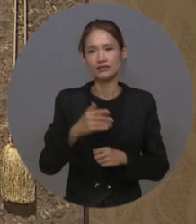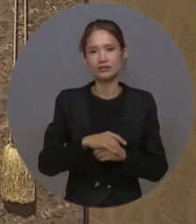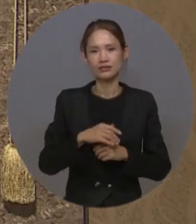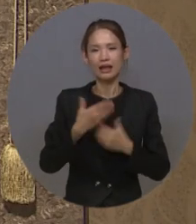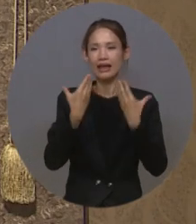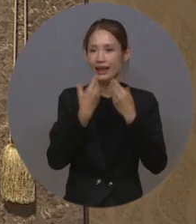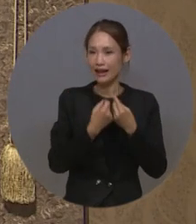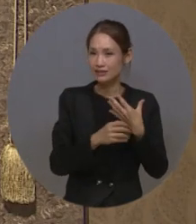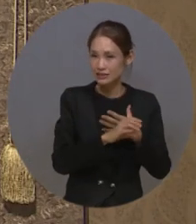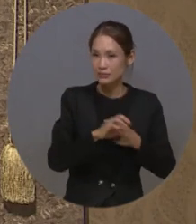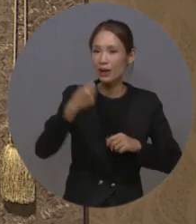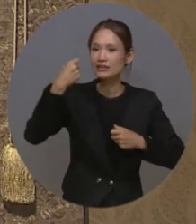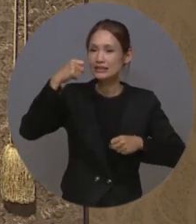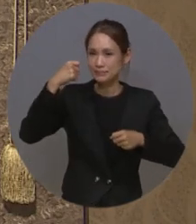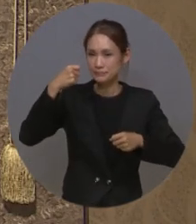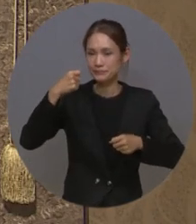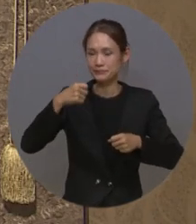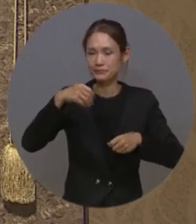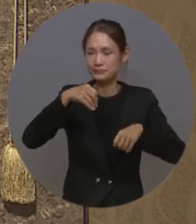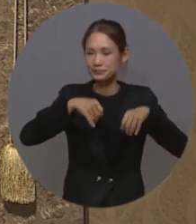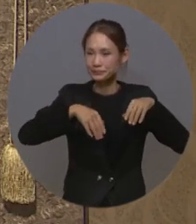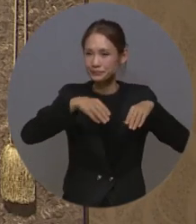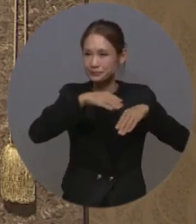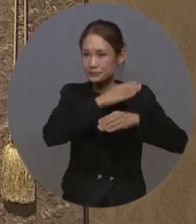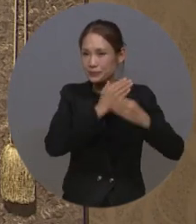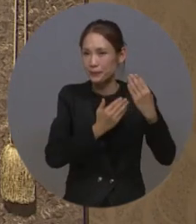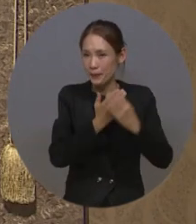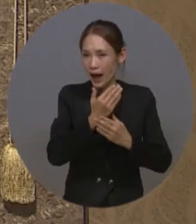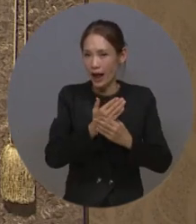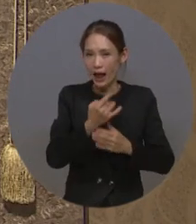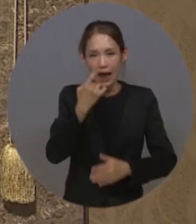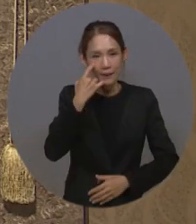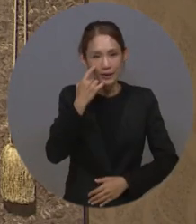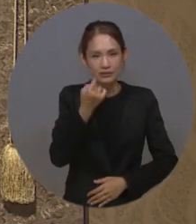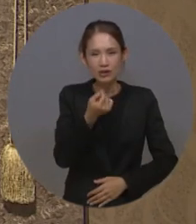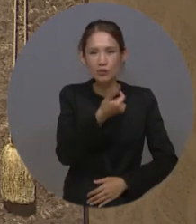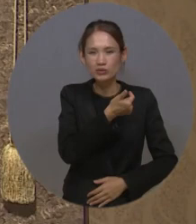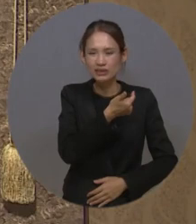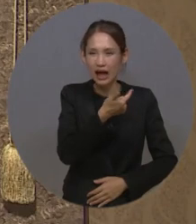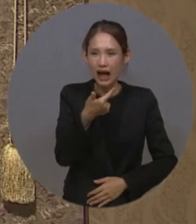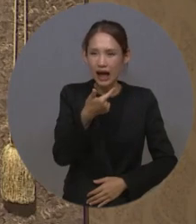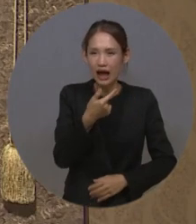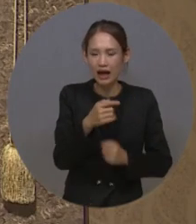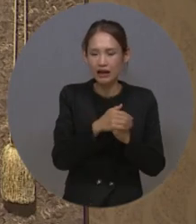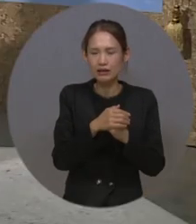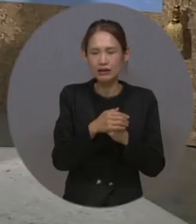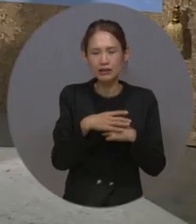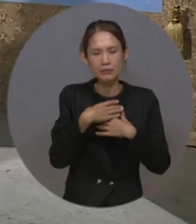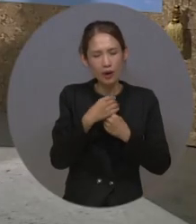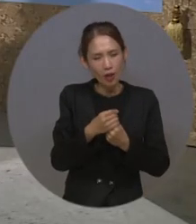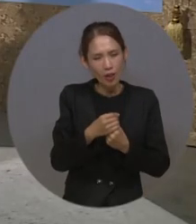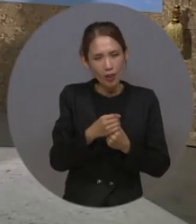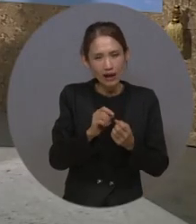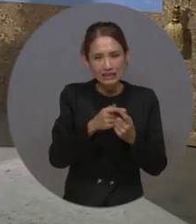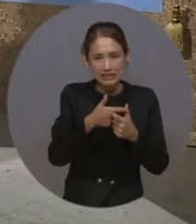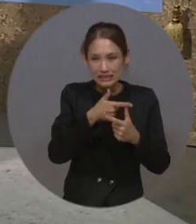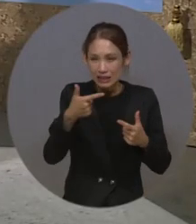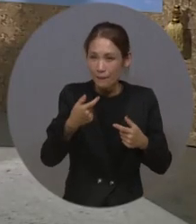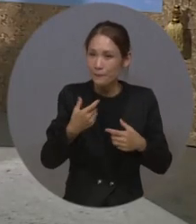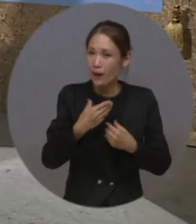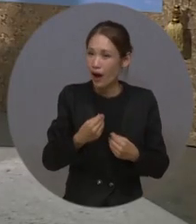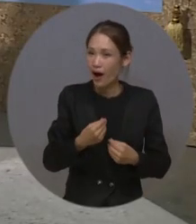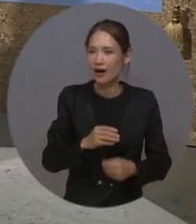생각해 볼게요. 자. 작은 신발이 되게 불편하잖아요. 예. 그러면 이제 큰 신발을 사면 편할까요?